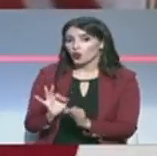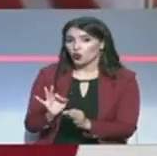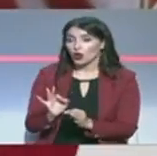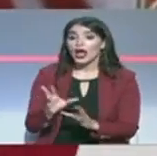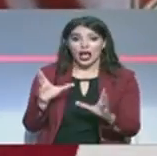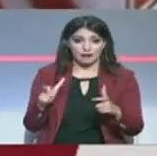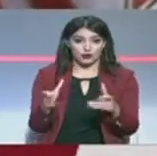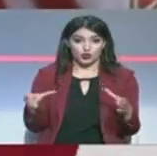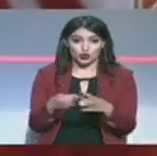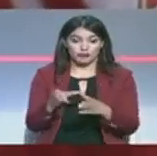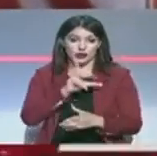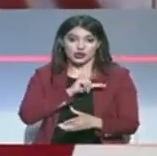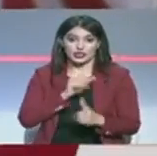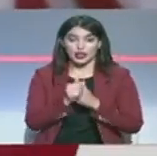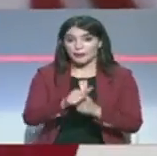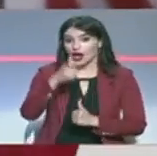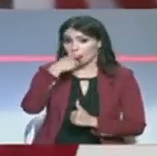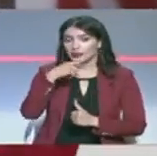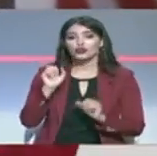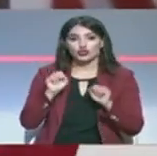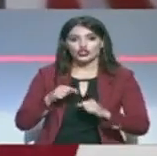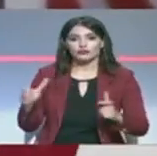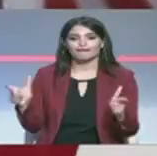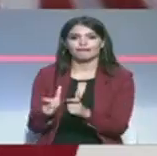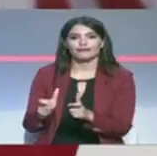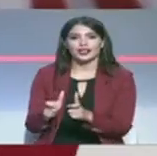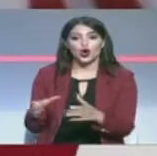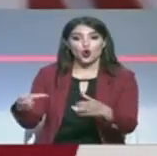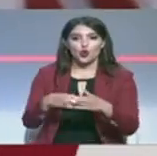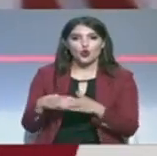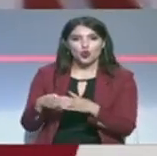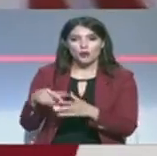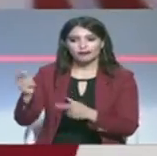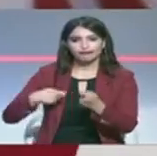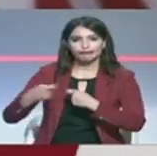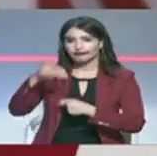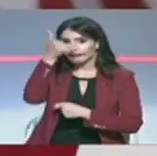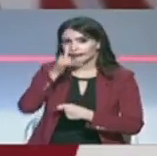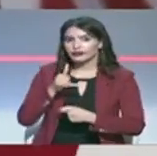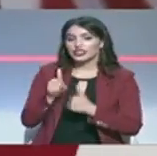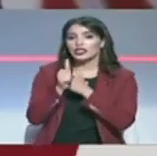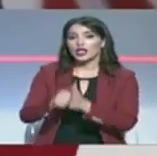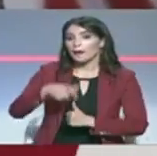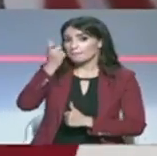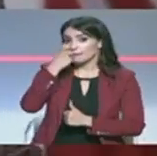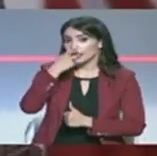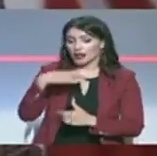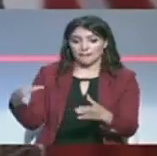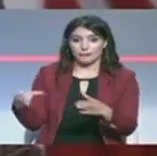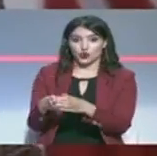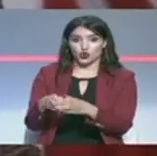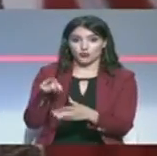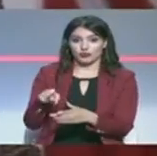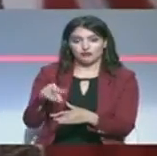فرقة الأبحاث العدلية للحرس الوطني المنستير وفرقة الأبحاث والتفتيش كذلك بقية وحدات إقليم الحرس الوطني المنستير من الإيقاع بشبكة